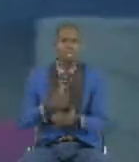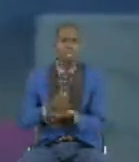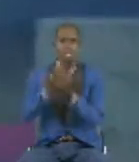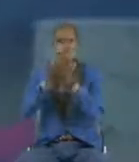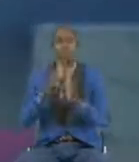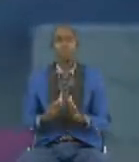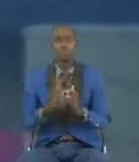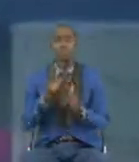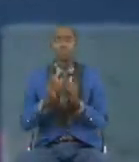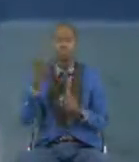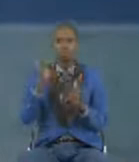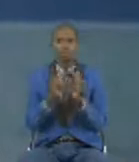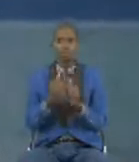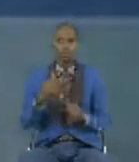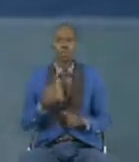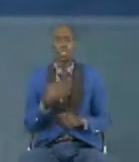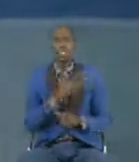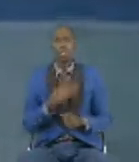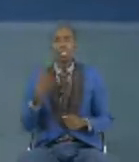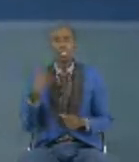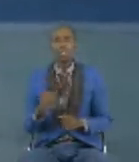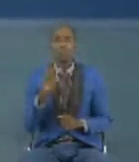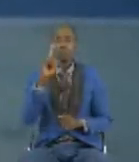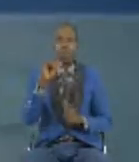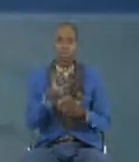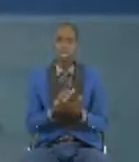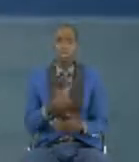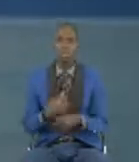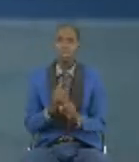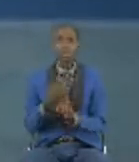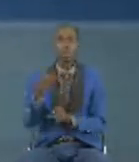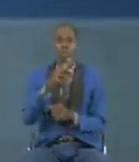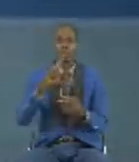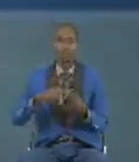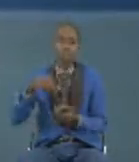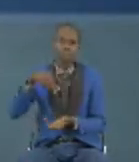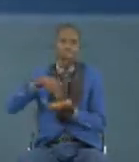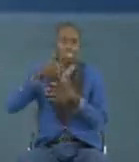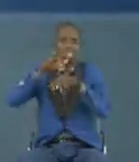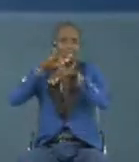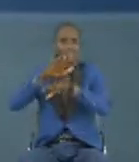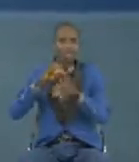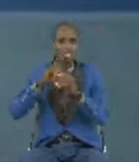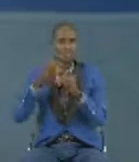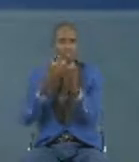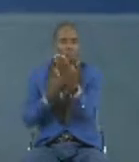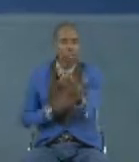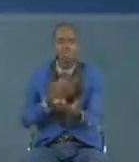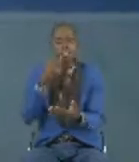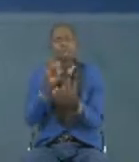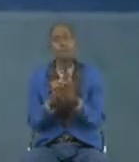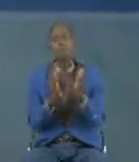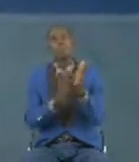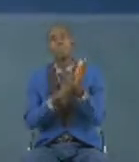avec moi. Et celui qui t'amène à te lever tôt le matin et tu dis gloire à